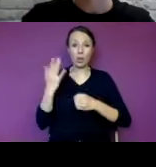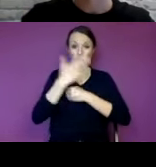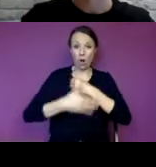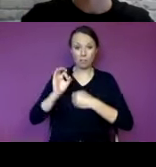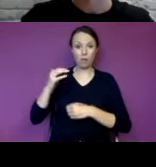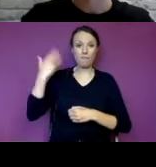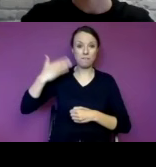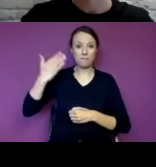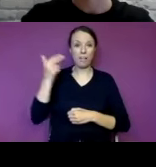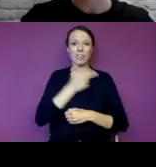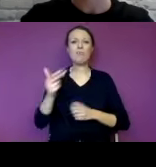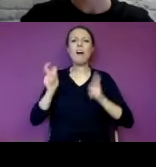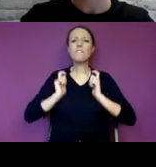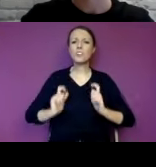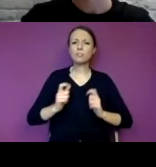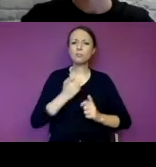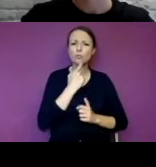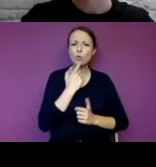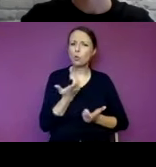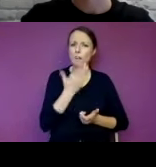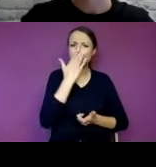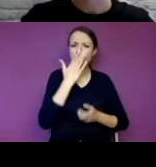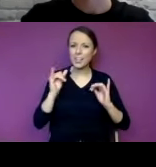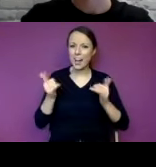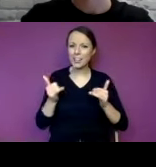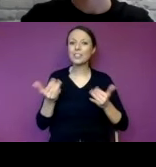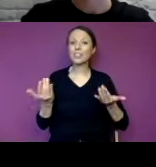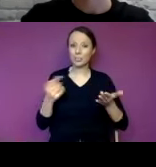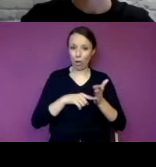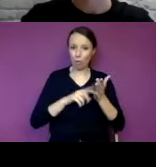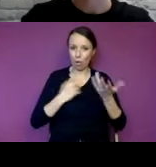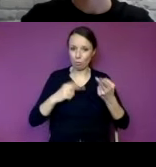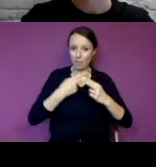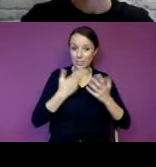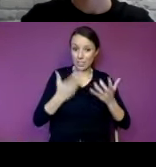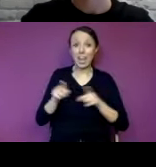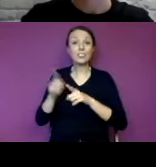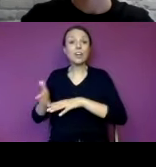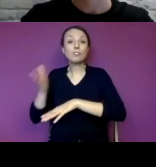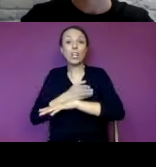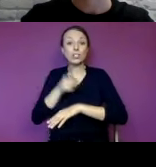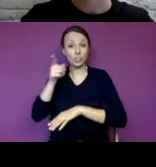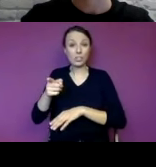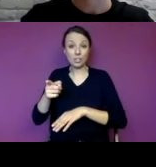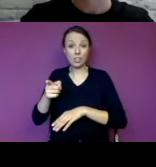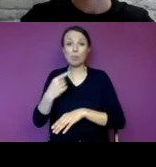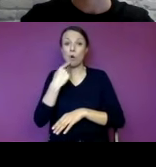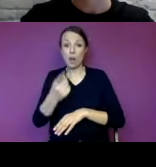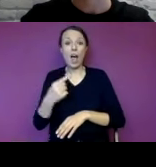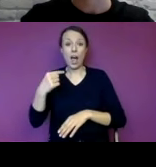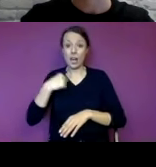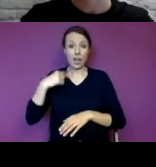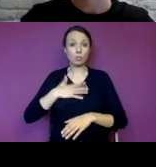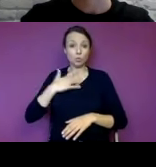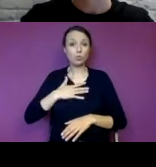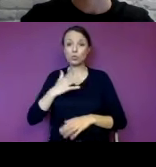jest takie, no tak, ale wcześniej też zwróciłeś uwagę na coś, co wydaje mi się bardzo ważne i cieszę się, że właściwie